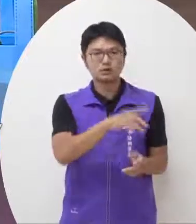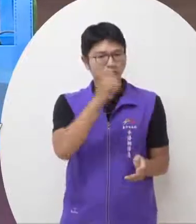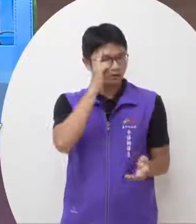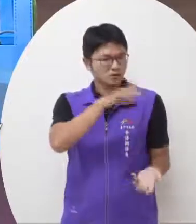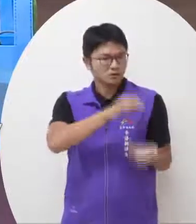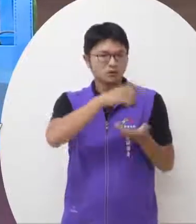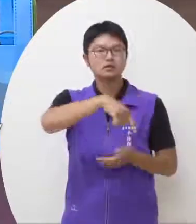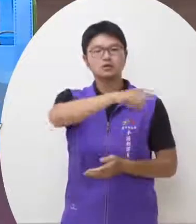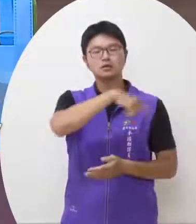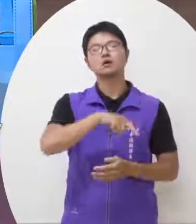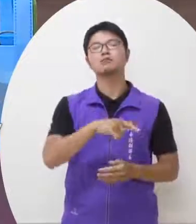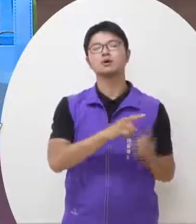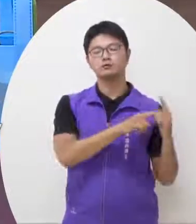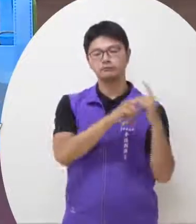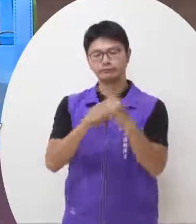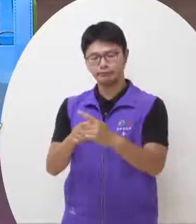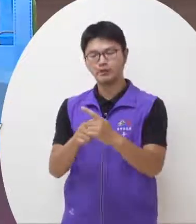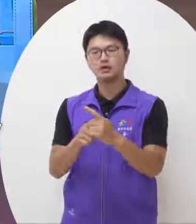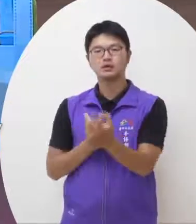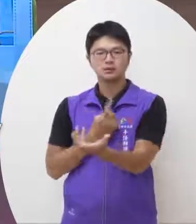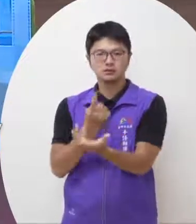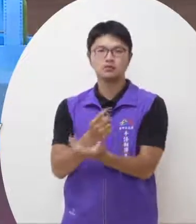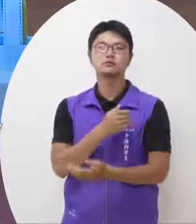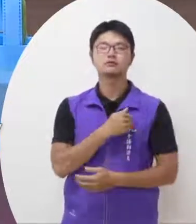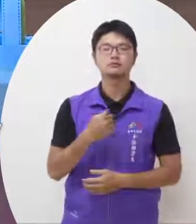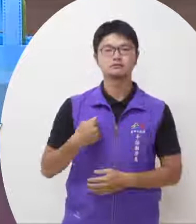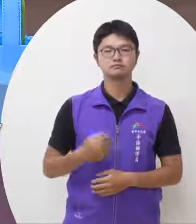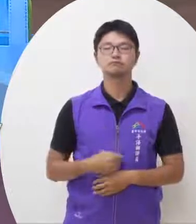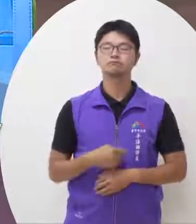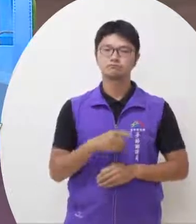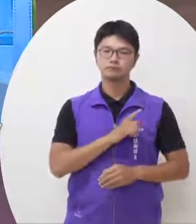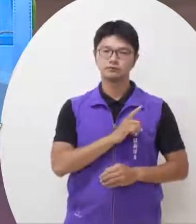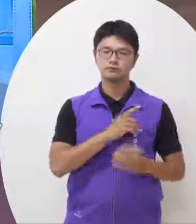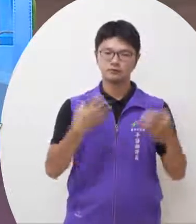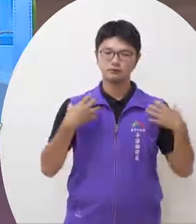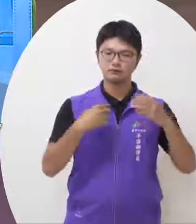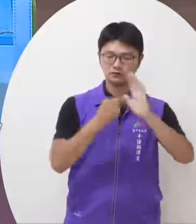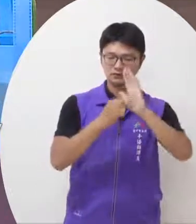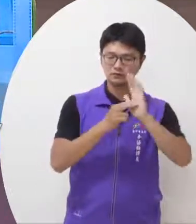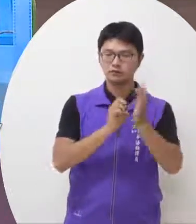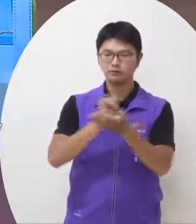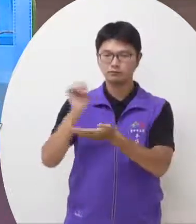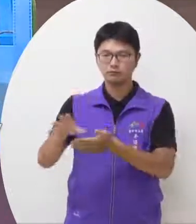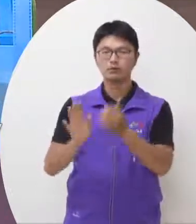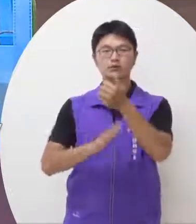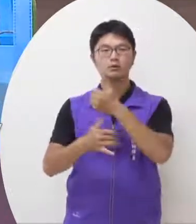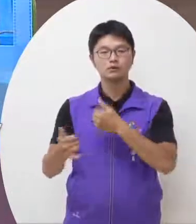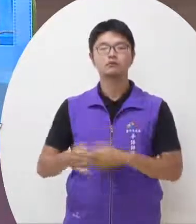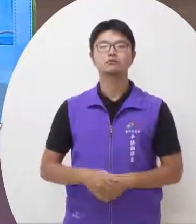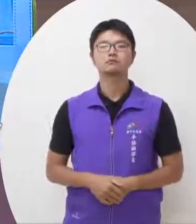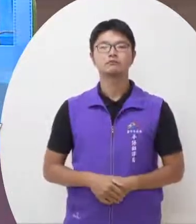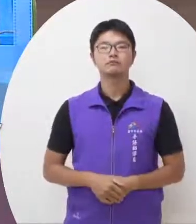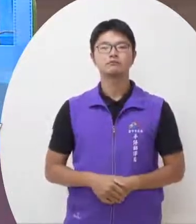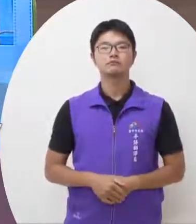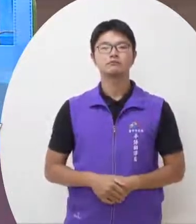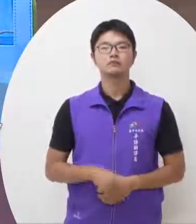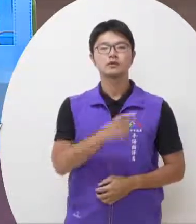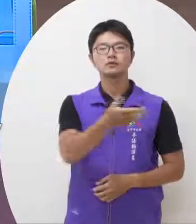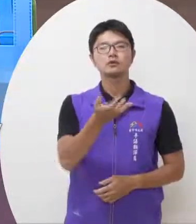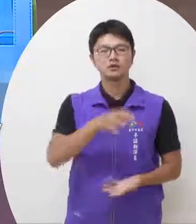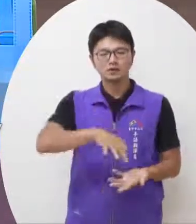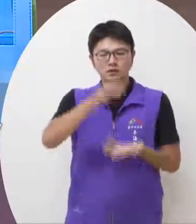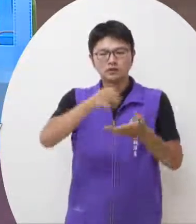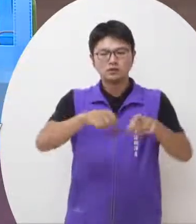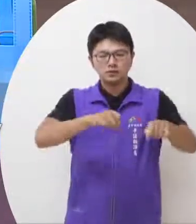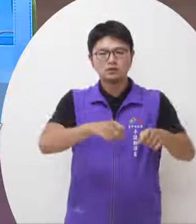个代表人哈，让他可以列席到现场说明，这样好不好哈？那这样的话，因为每个个案我们没办法这边统一讲，你家球